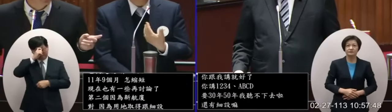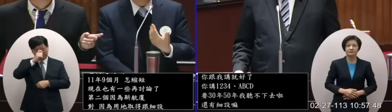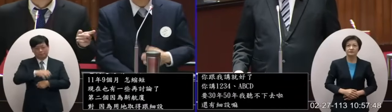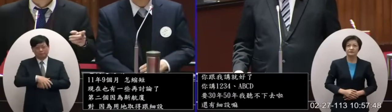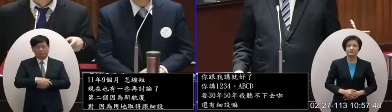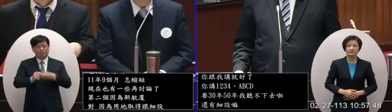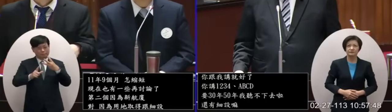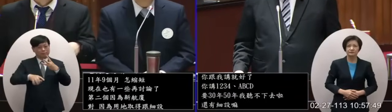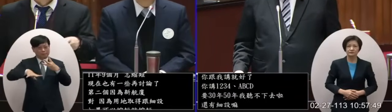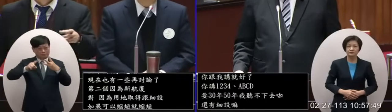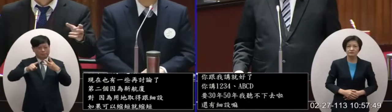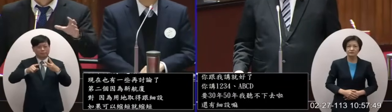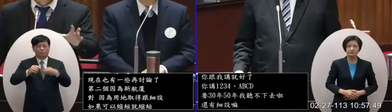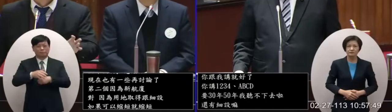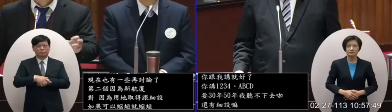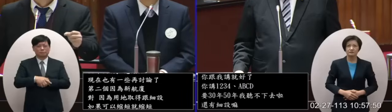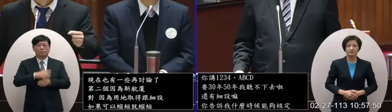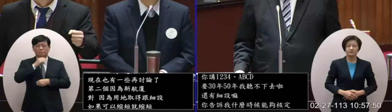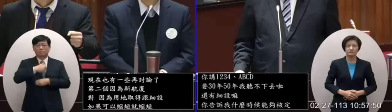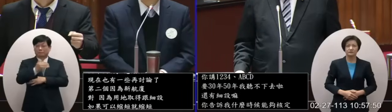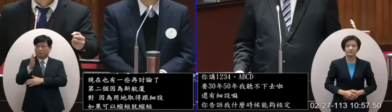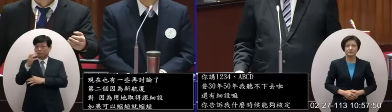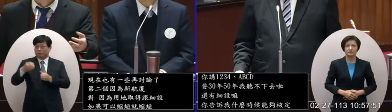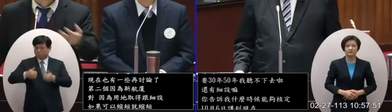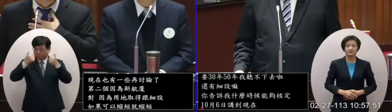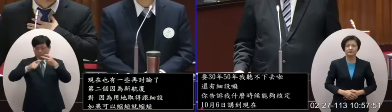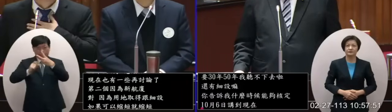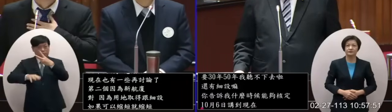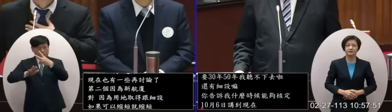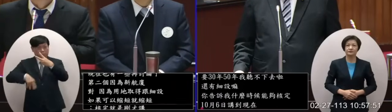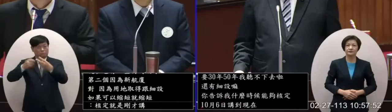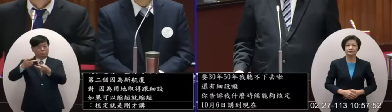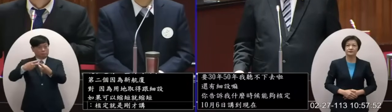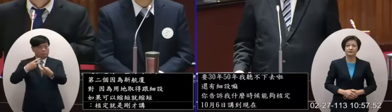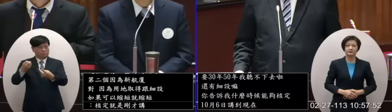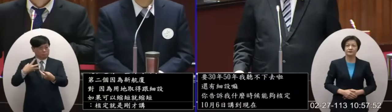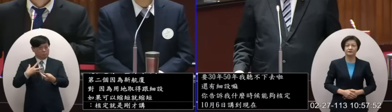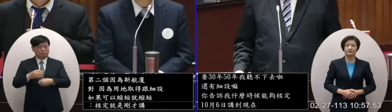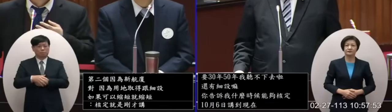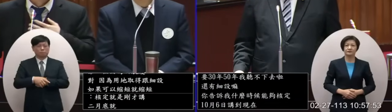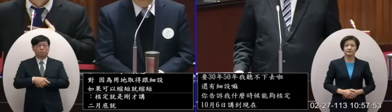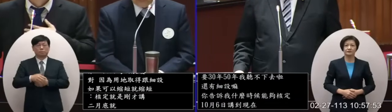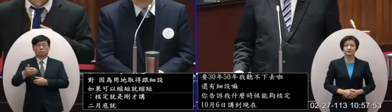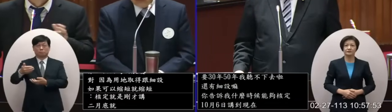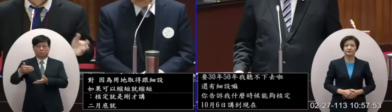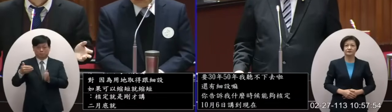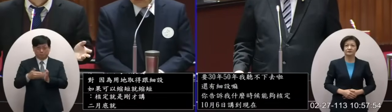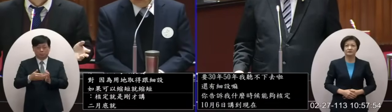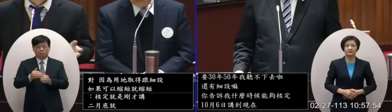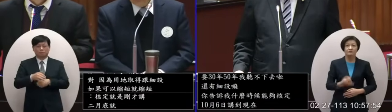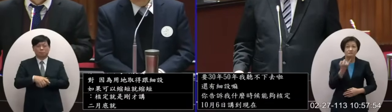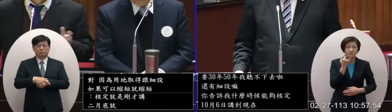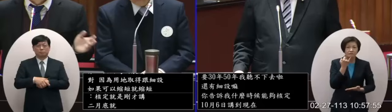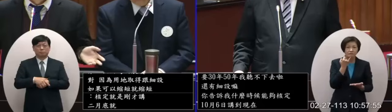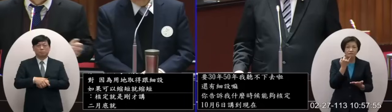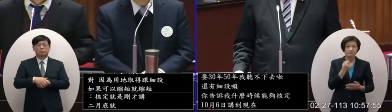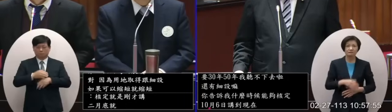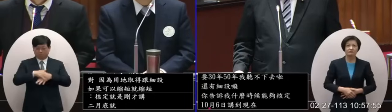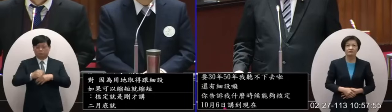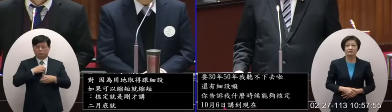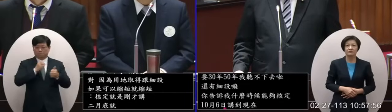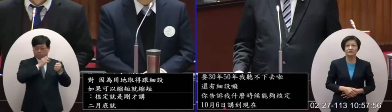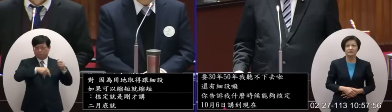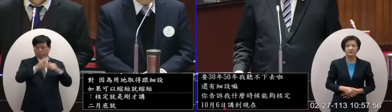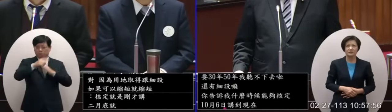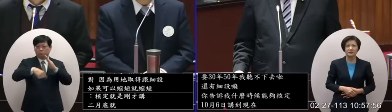那我们三月初就来核定。 县政府这边谈好2月底给回复给我们啊。 回复给我们以后，我们就会回复行